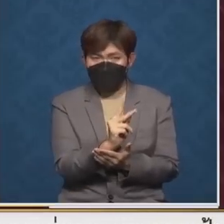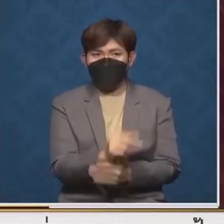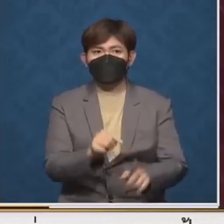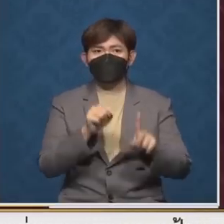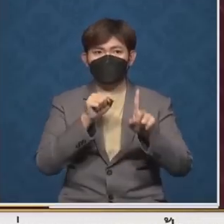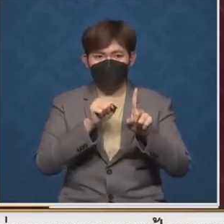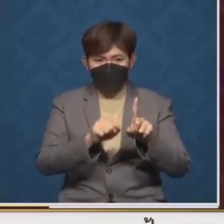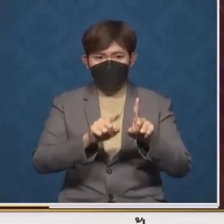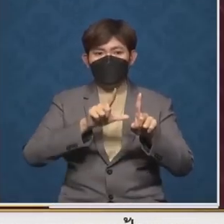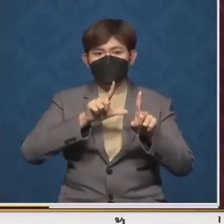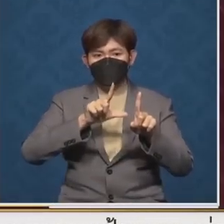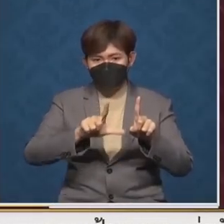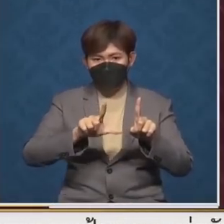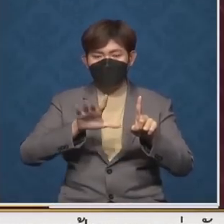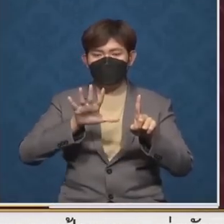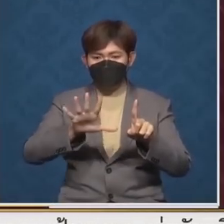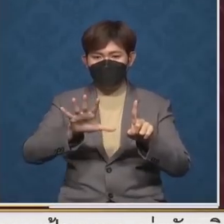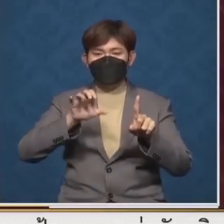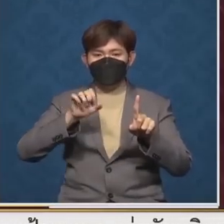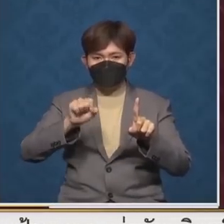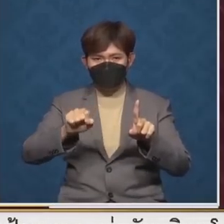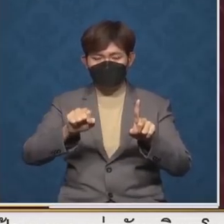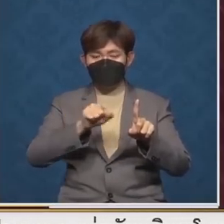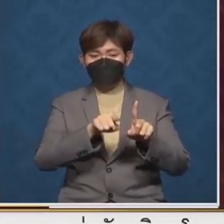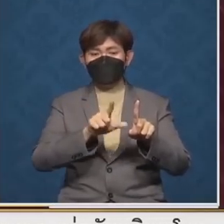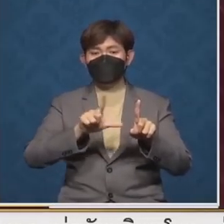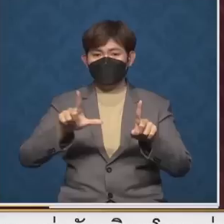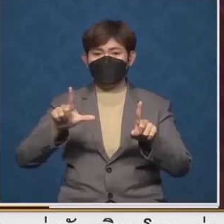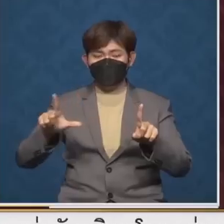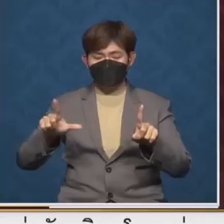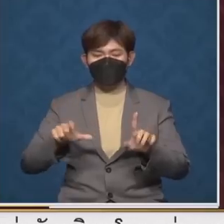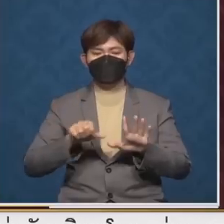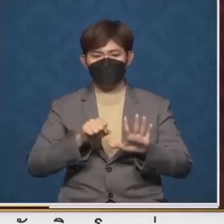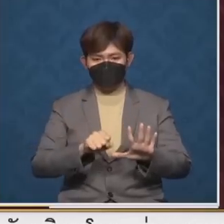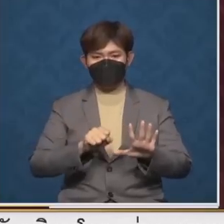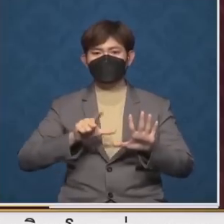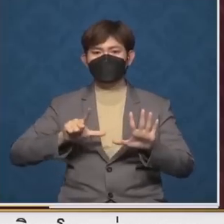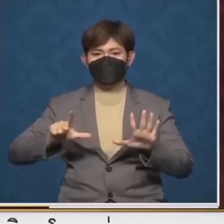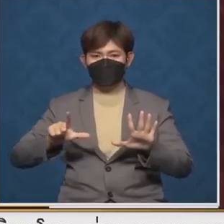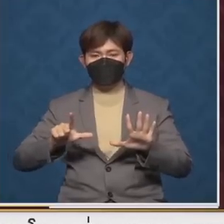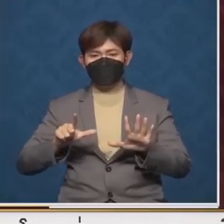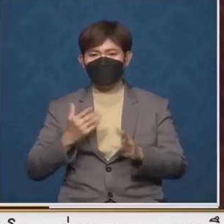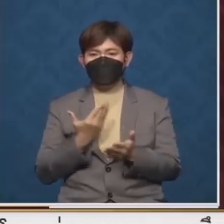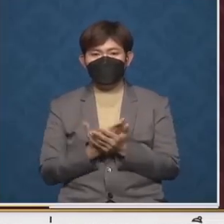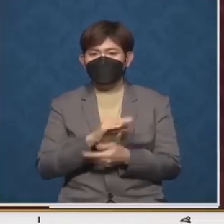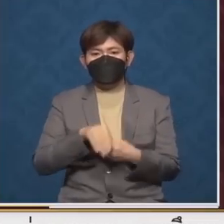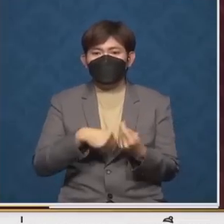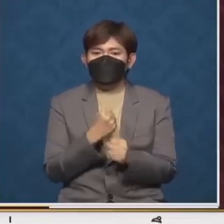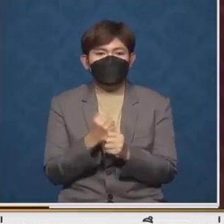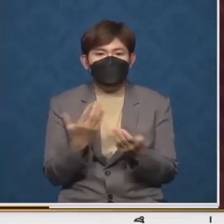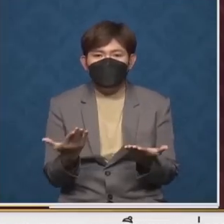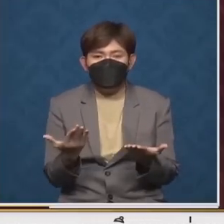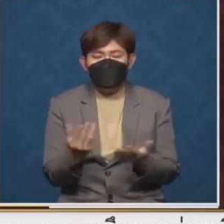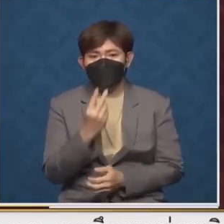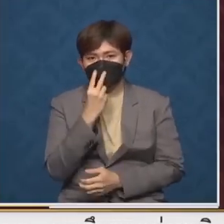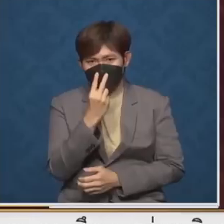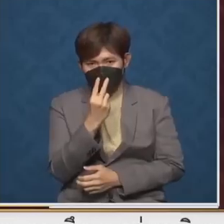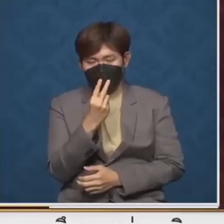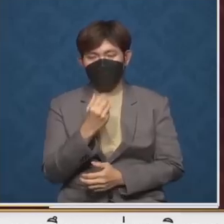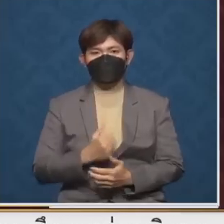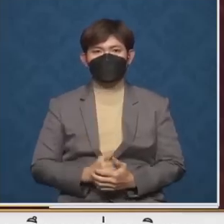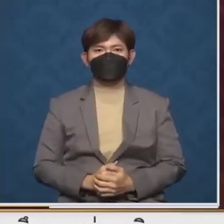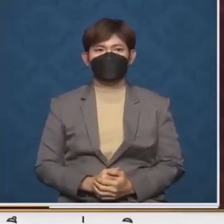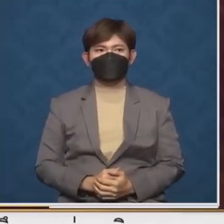500,0001,000 กับอีก 5,000,000าไปทำอะไร ไปดูแผนต่อไปครับ